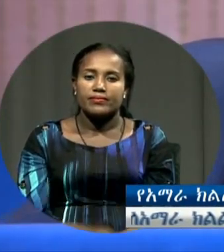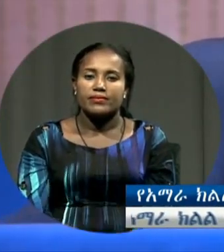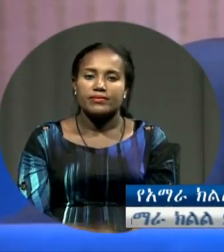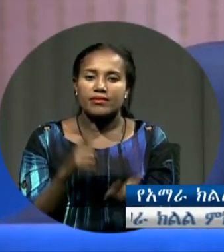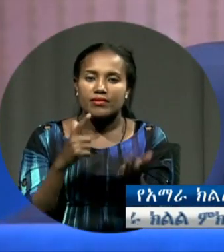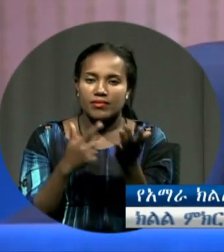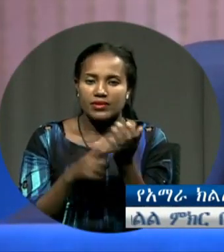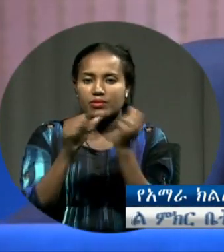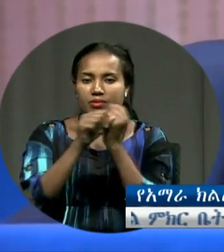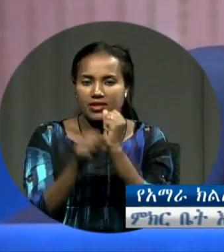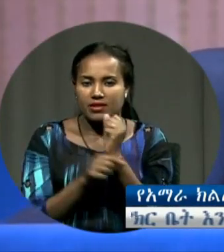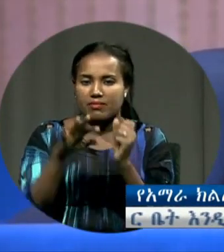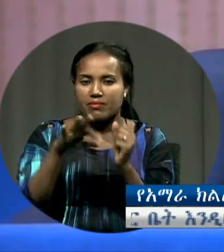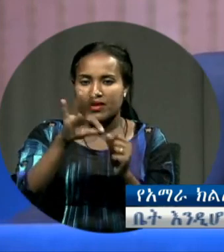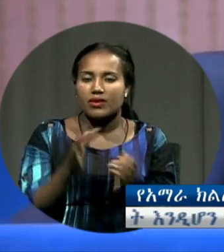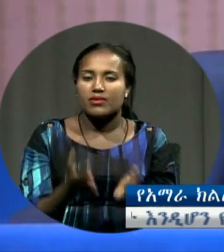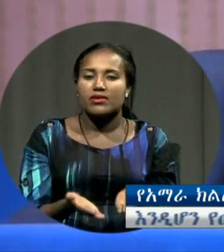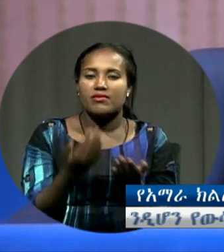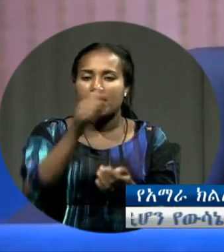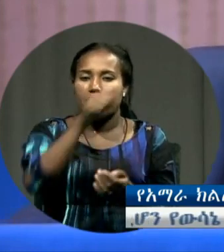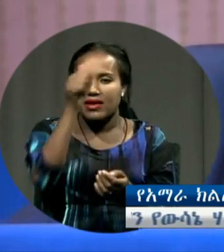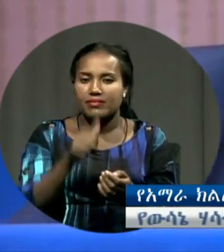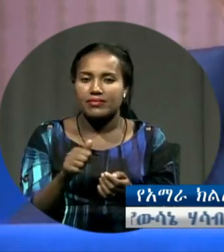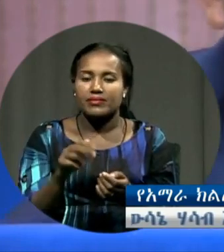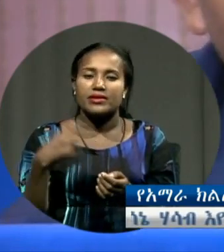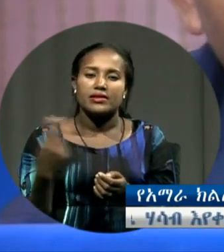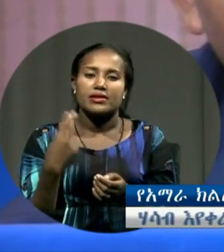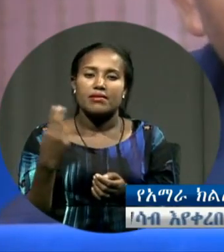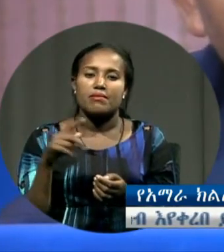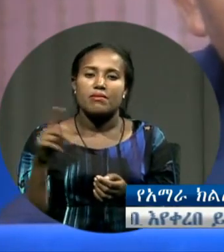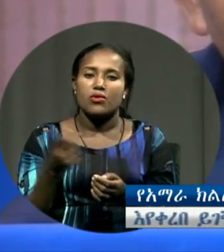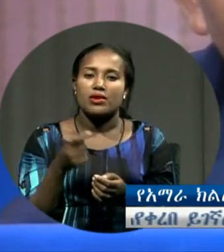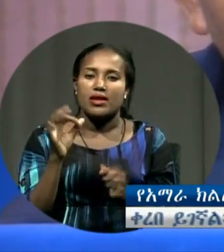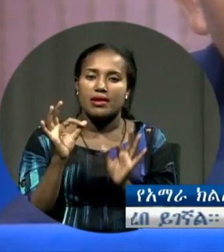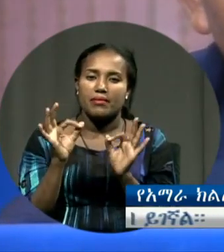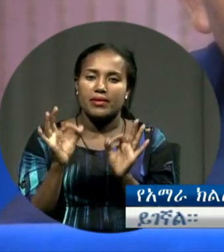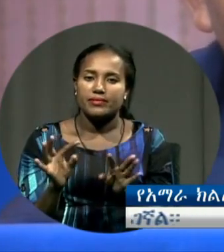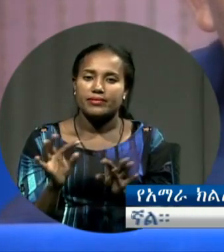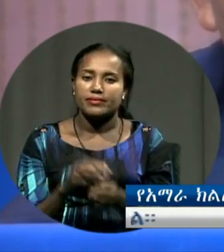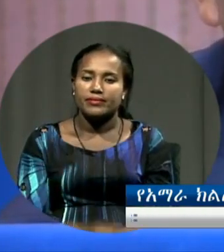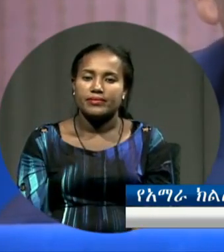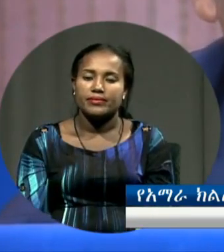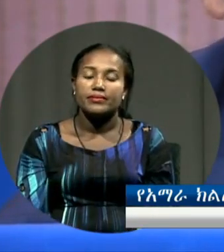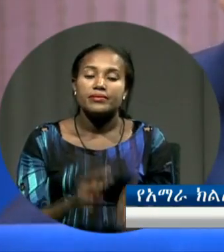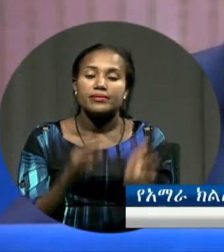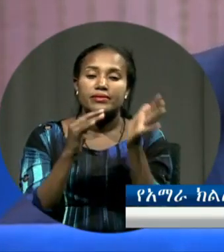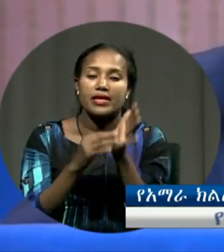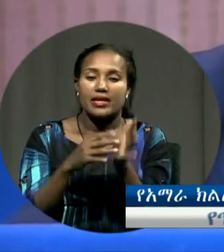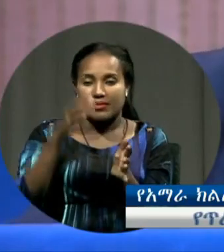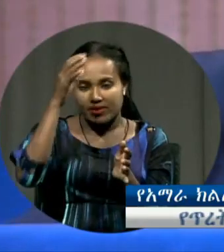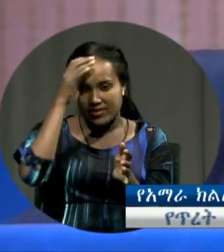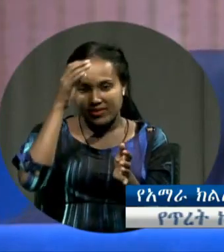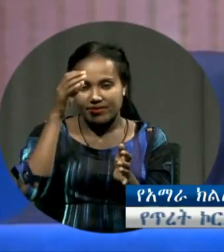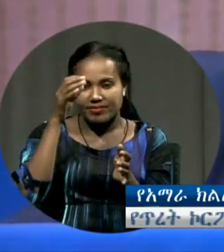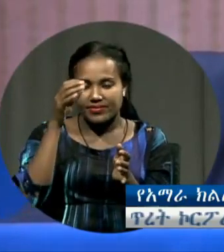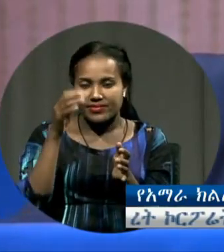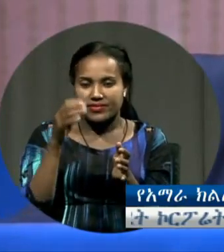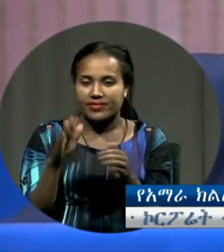በዚሁ መልክ የሚያገኘውን ትርፍ ለማንም ጥቅም መዋል የለበትም። ለምሳሌ የመንግስት ልማት ድርጅቶች ሊሸጡ